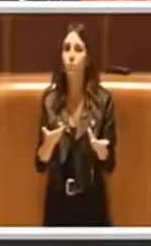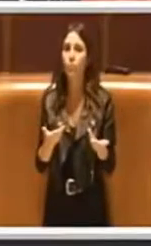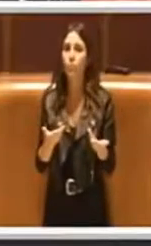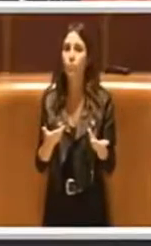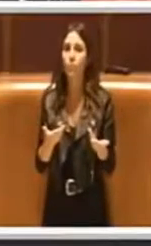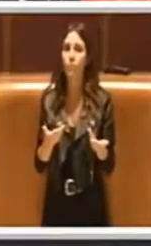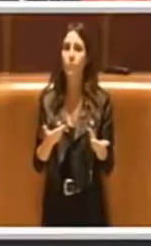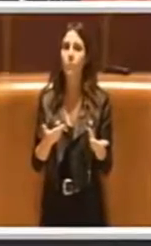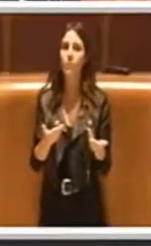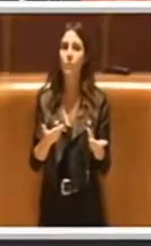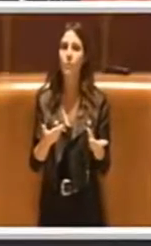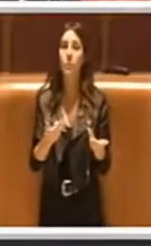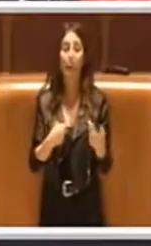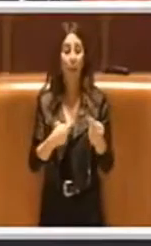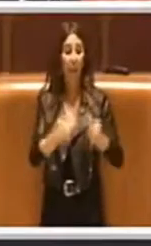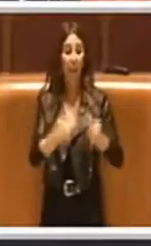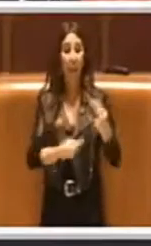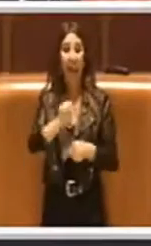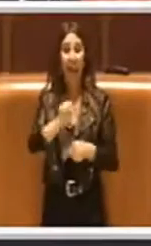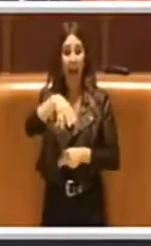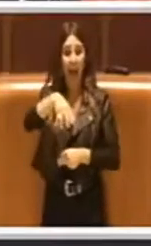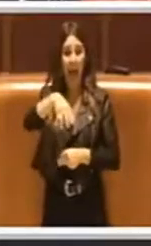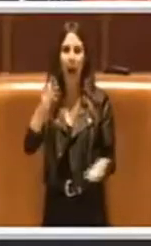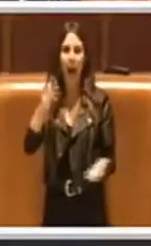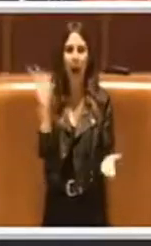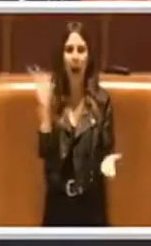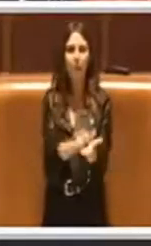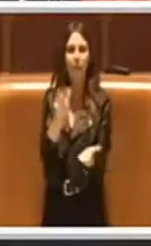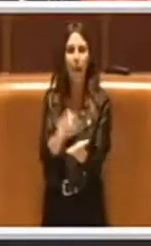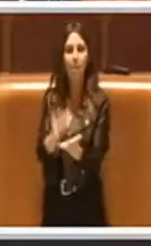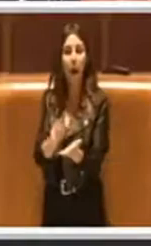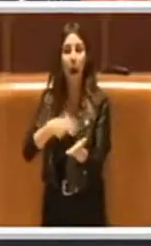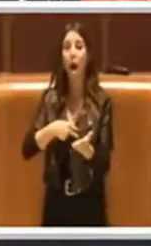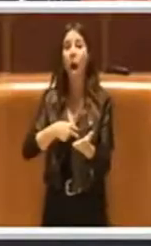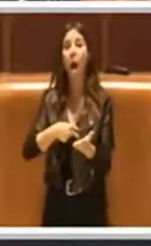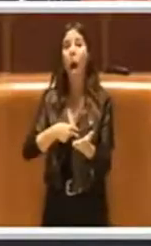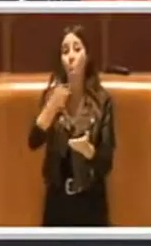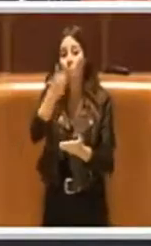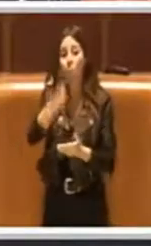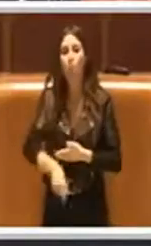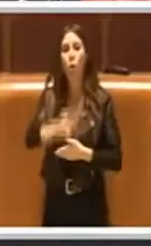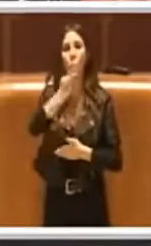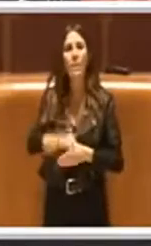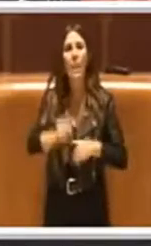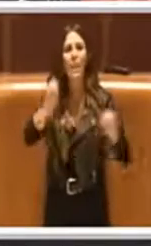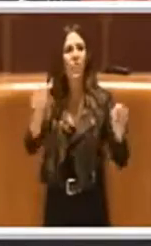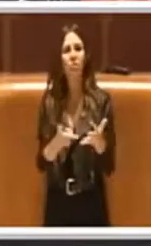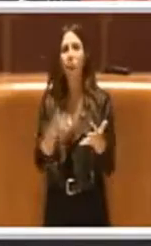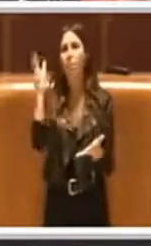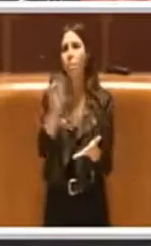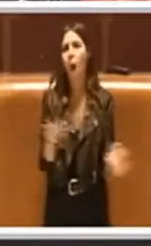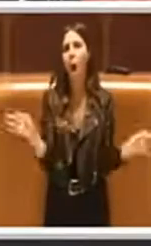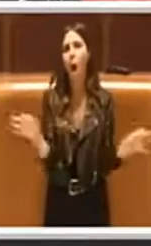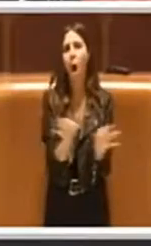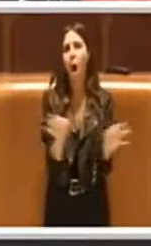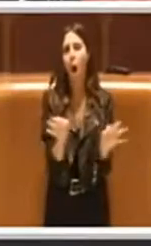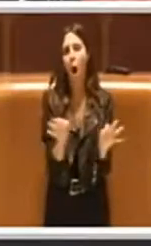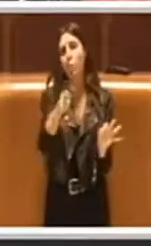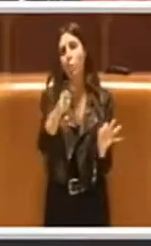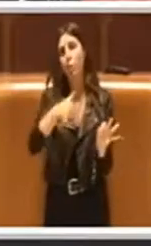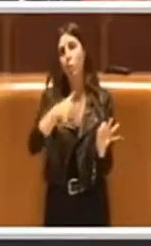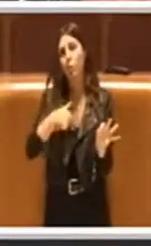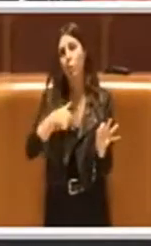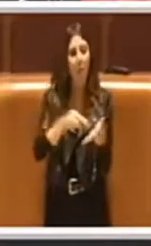approvati i bilanci di ama che dal 2017 non vengono non vengono approvati ma proprio per tutte le criticità